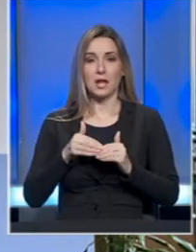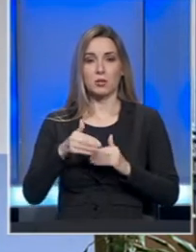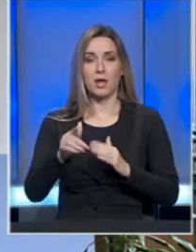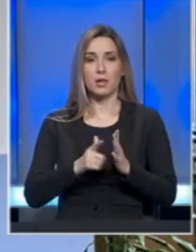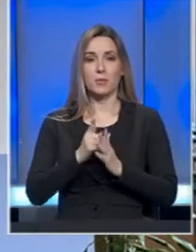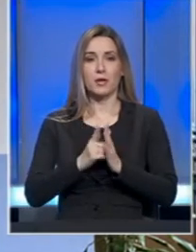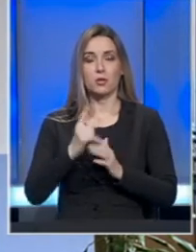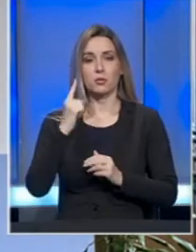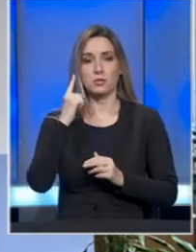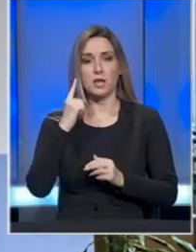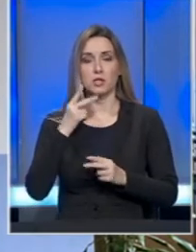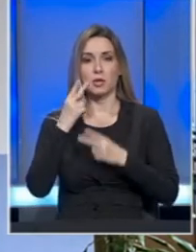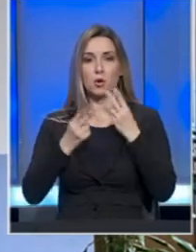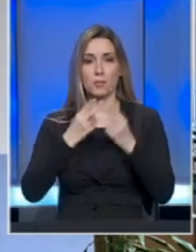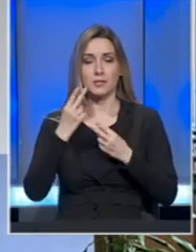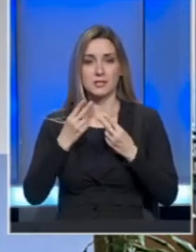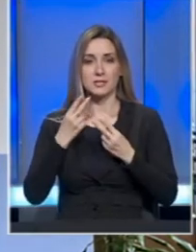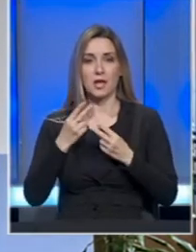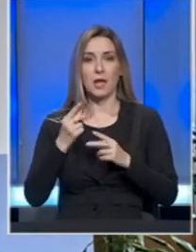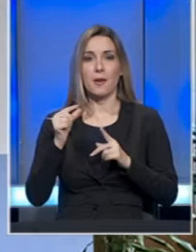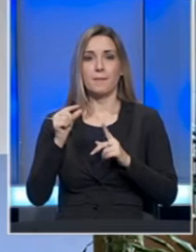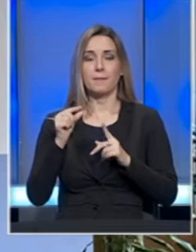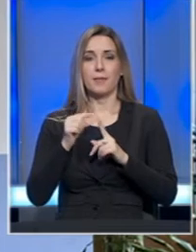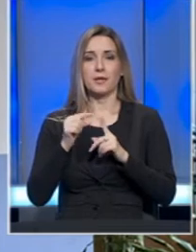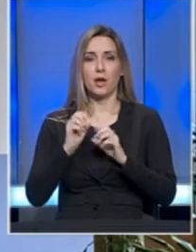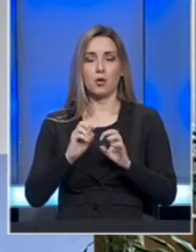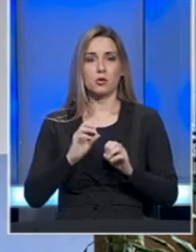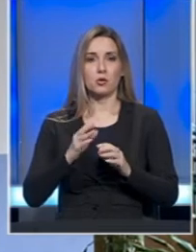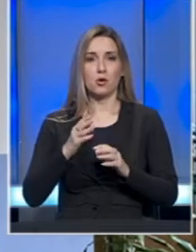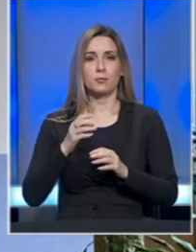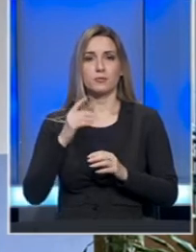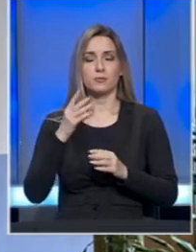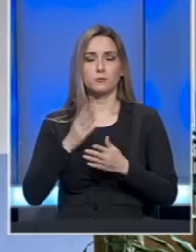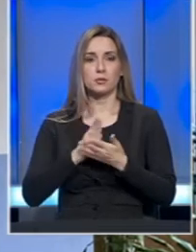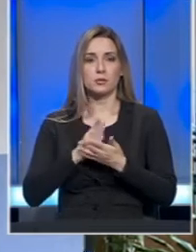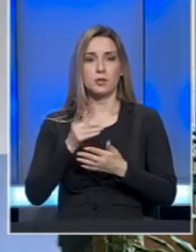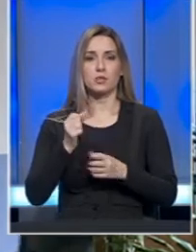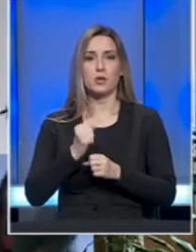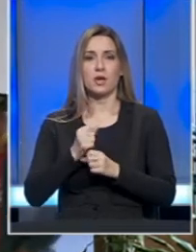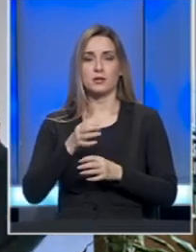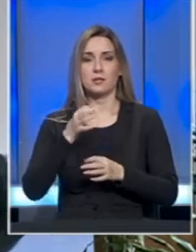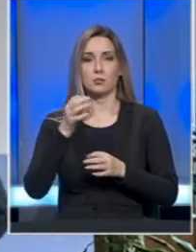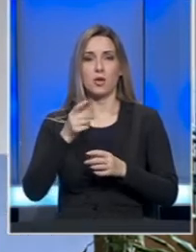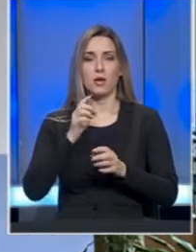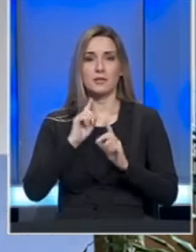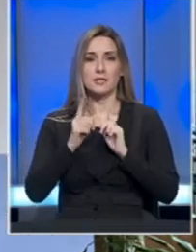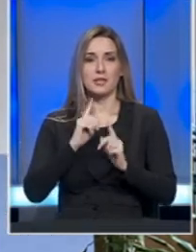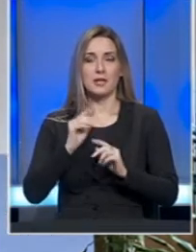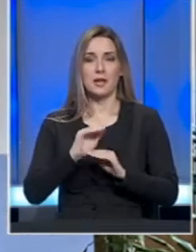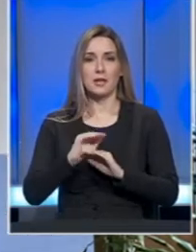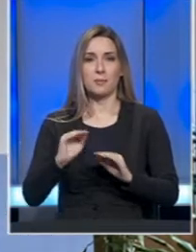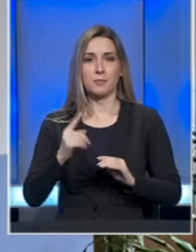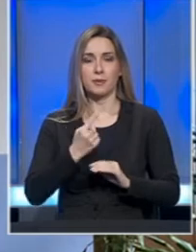periodu, znači, komisija, odnosno pedagoško-psihološka služba, završava će svoj dio posla, to je znači testiranje prvaka i formiranje